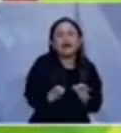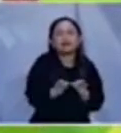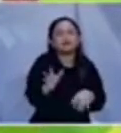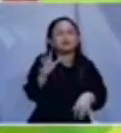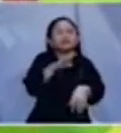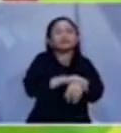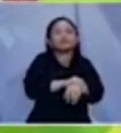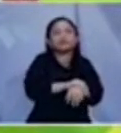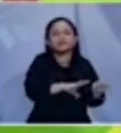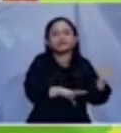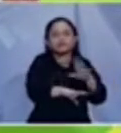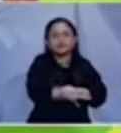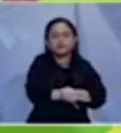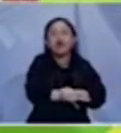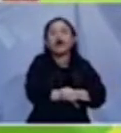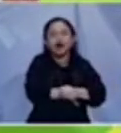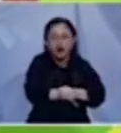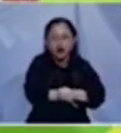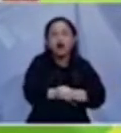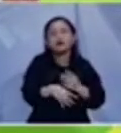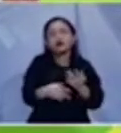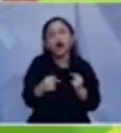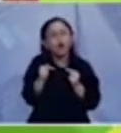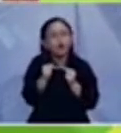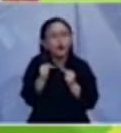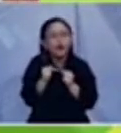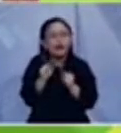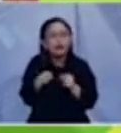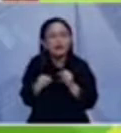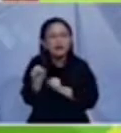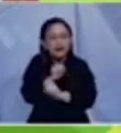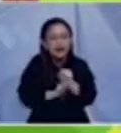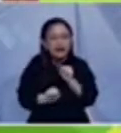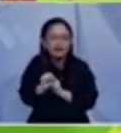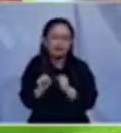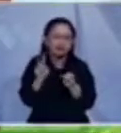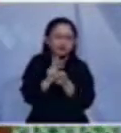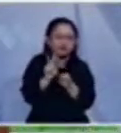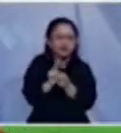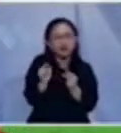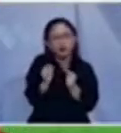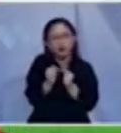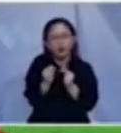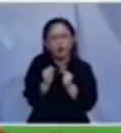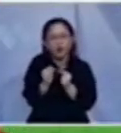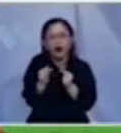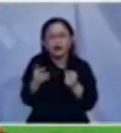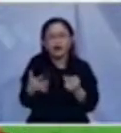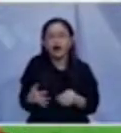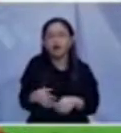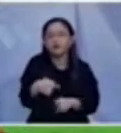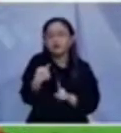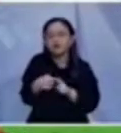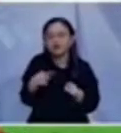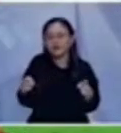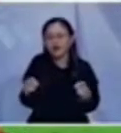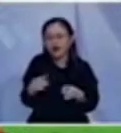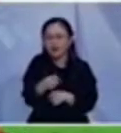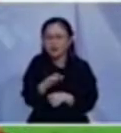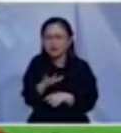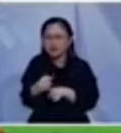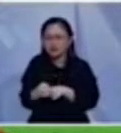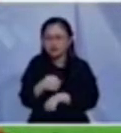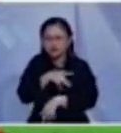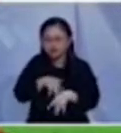sentuhan. Oleh karenanya, monkeypox berkaitan erat dengan aktivitas hubungan seksual. Masa inkubasi virus biasanya berlangsung